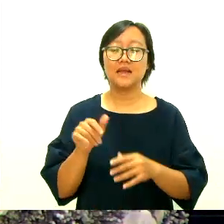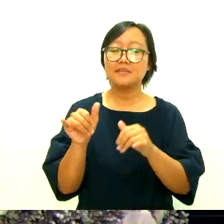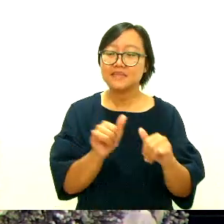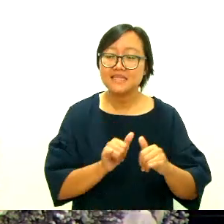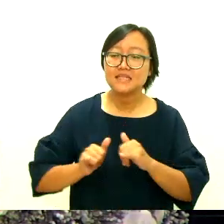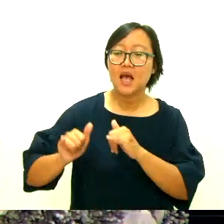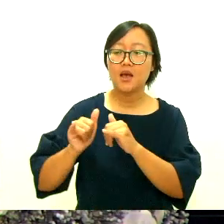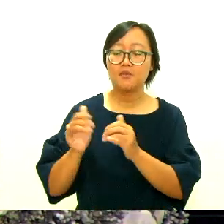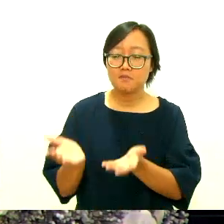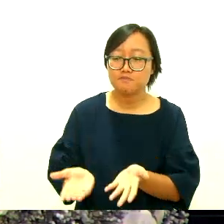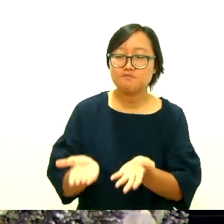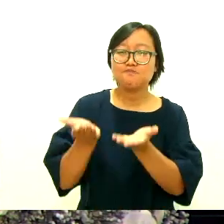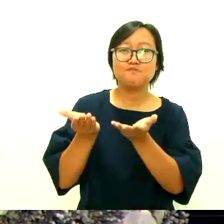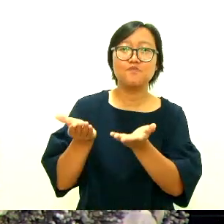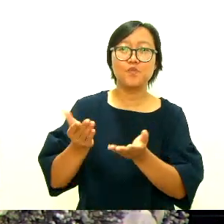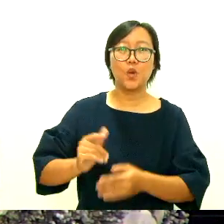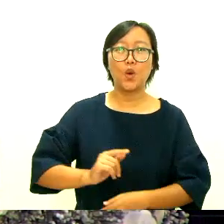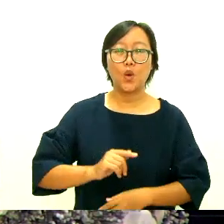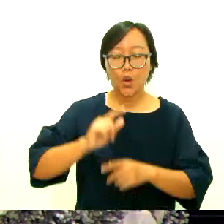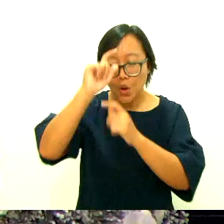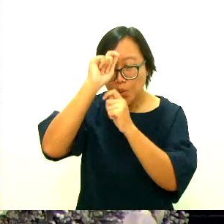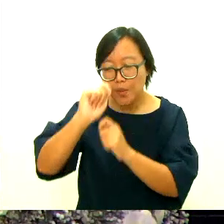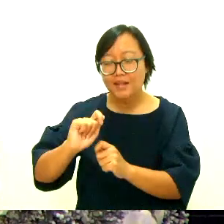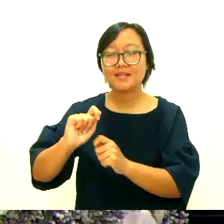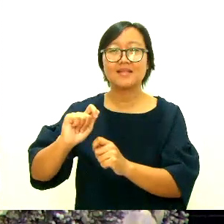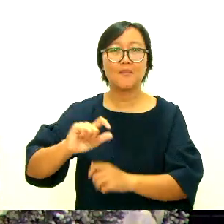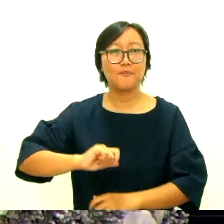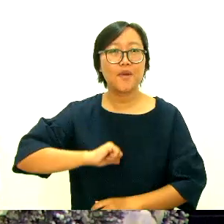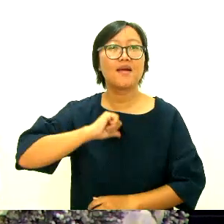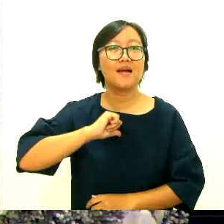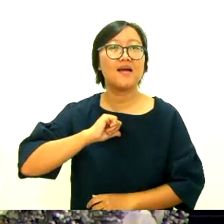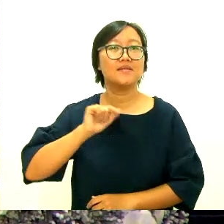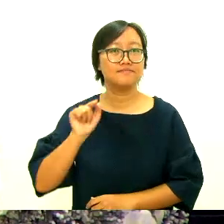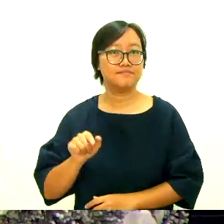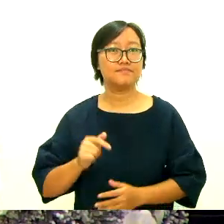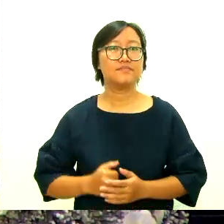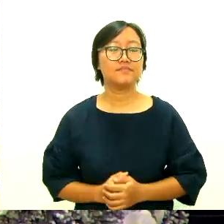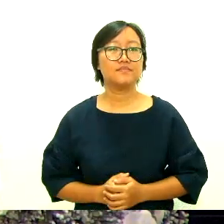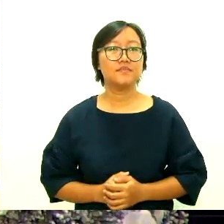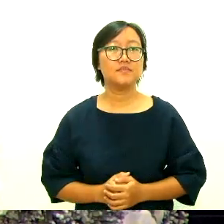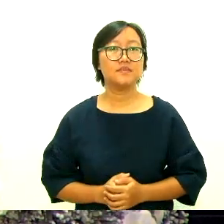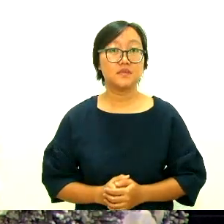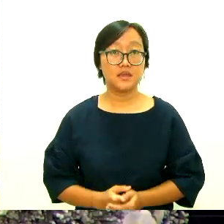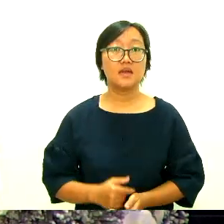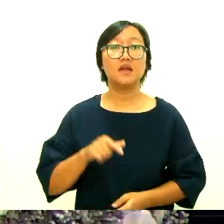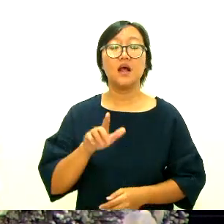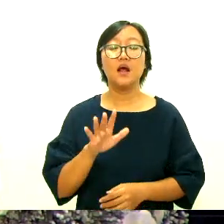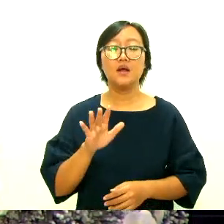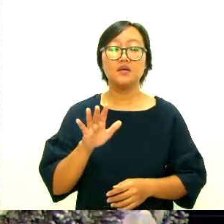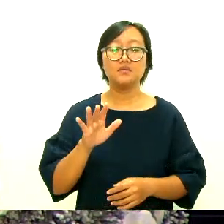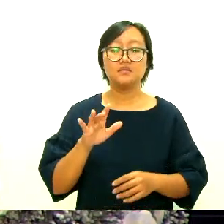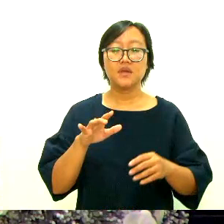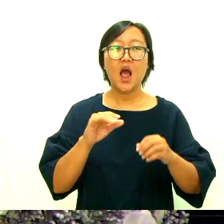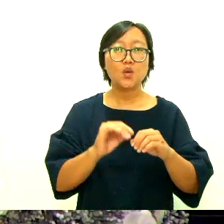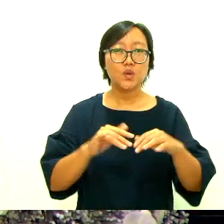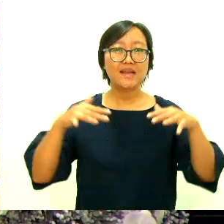dan kebanggaan nya bermacam cegah saudara-saudari yang terkasih pada audiensi umum tanggal